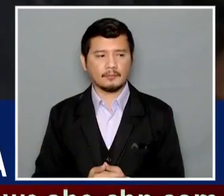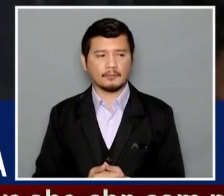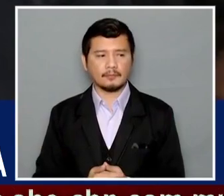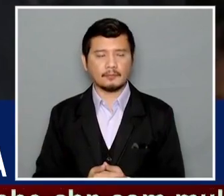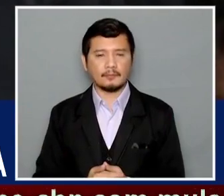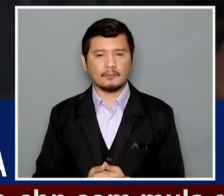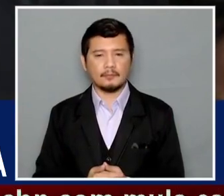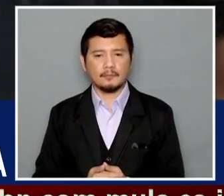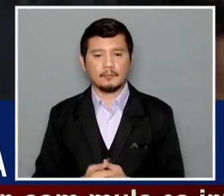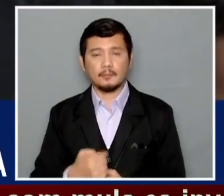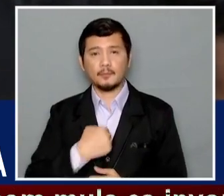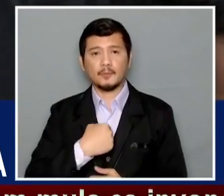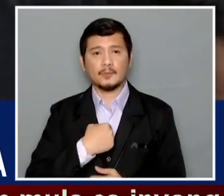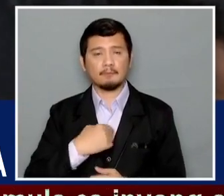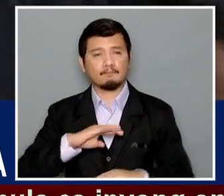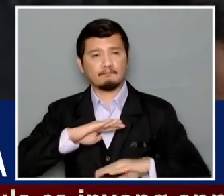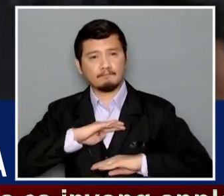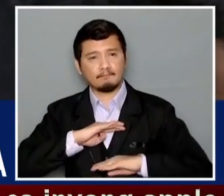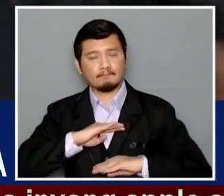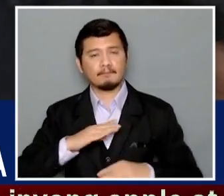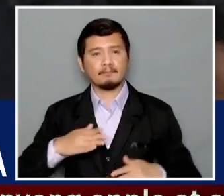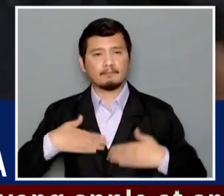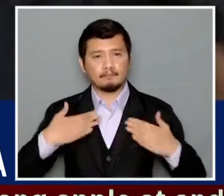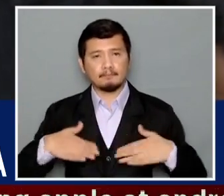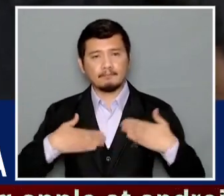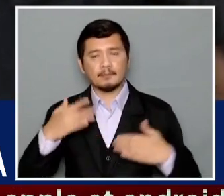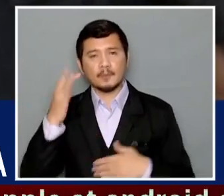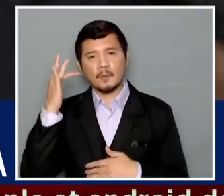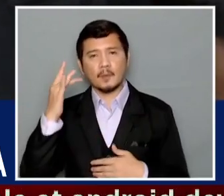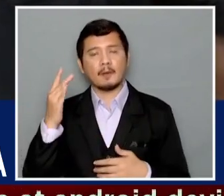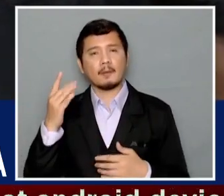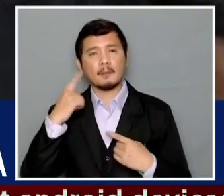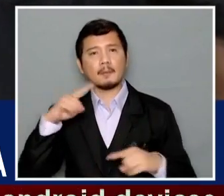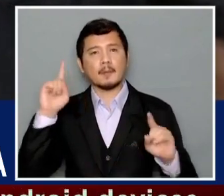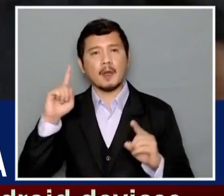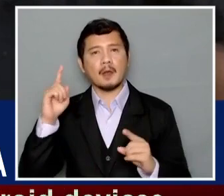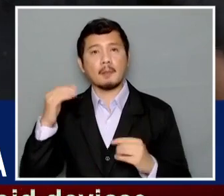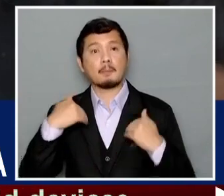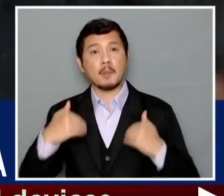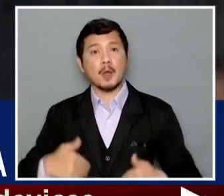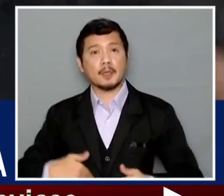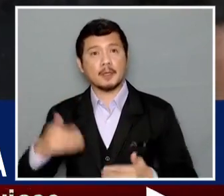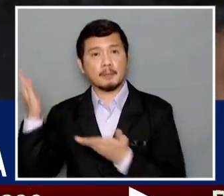Happy po kami that I was able to bring him back.